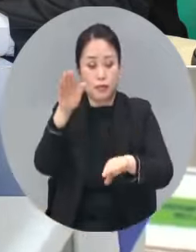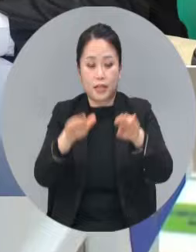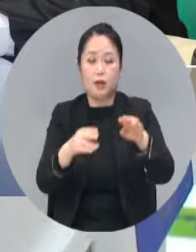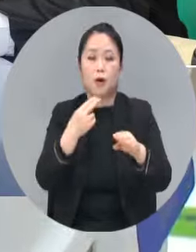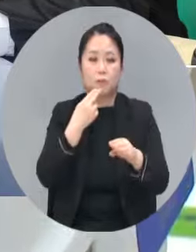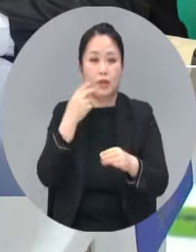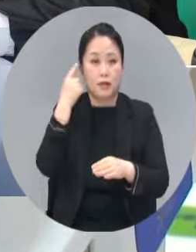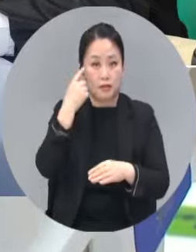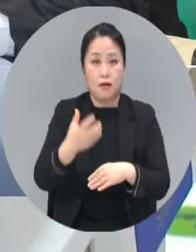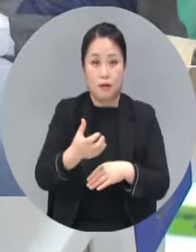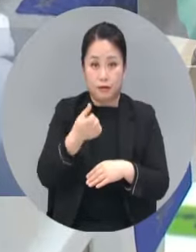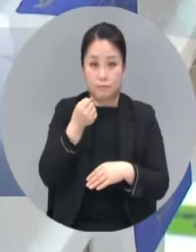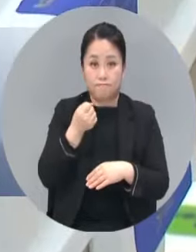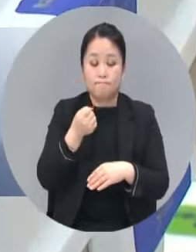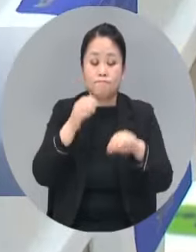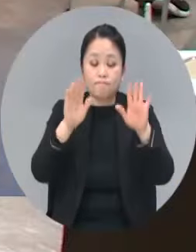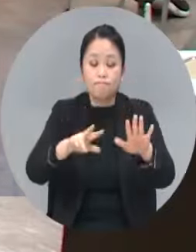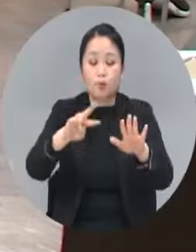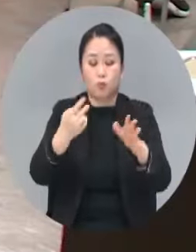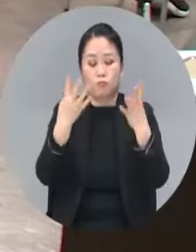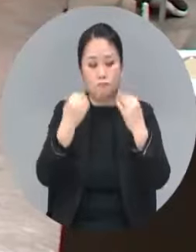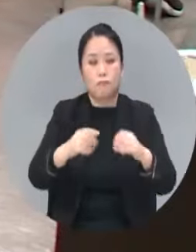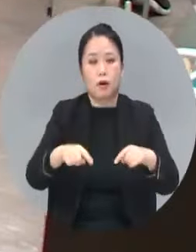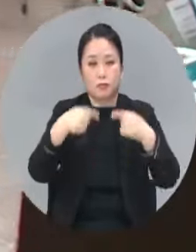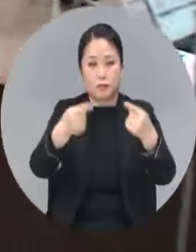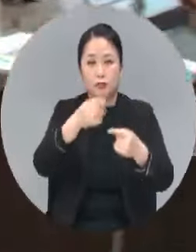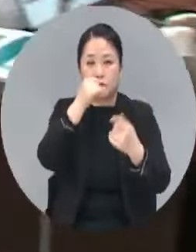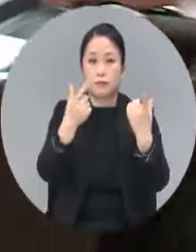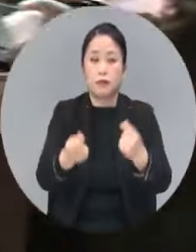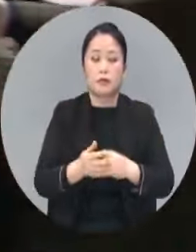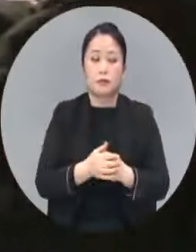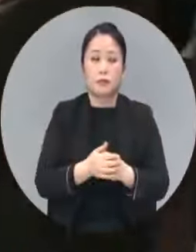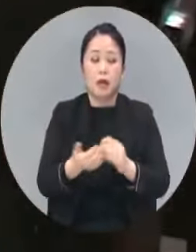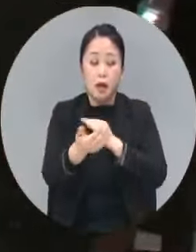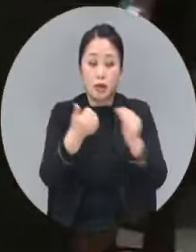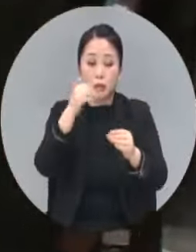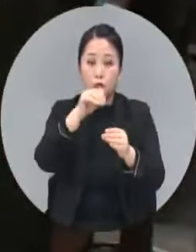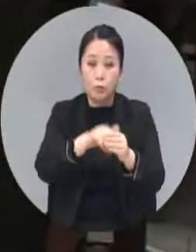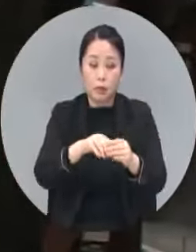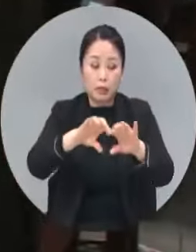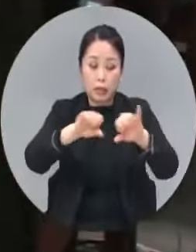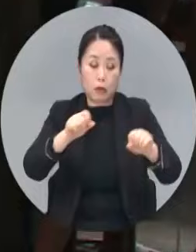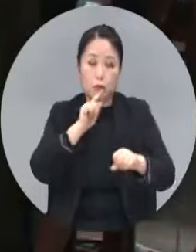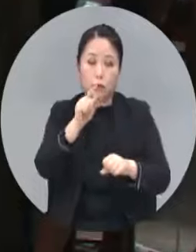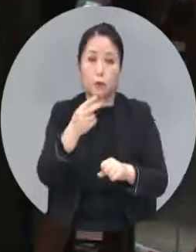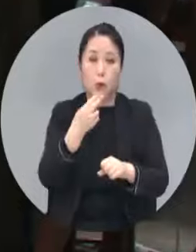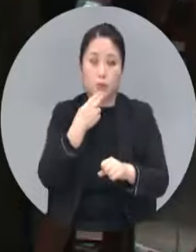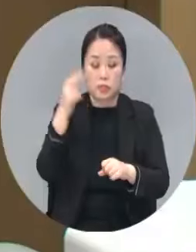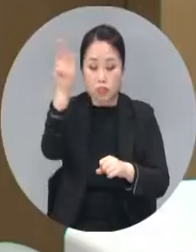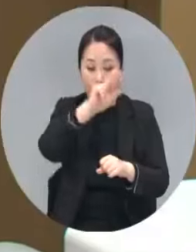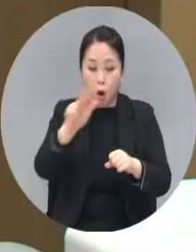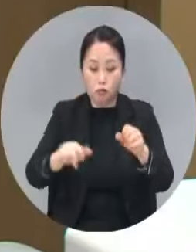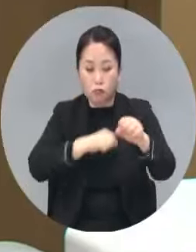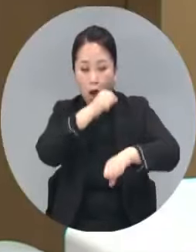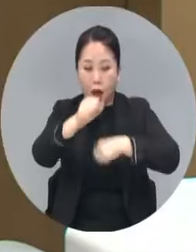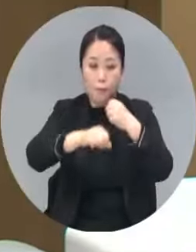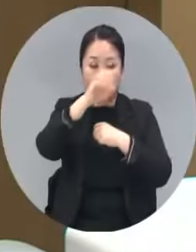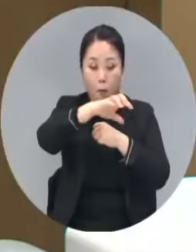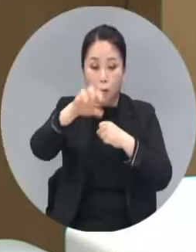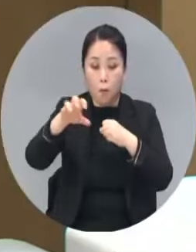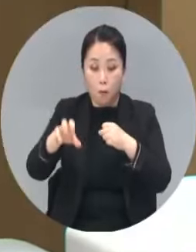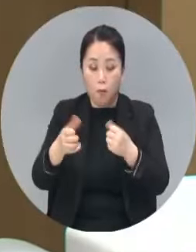이번에도 뭐 높아질 것으로 보이고. 사전투표는 별도의 신고 없이 전국 어디서나 신분증을